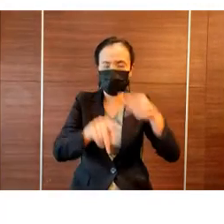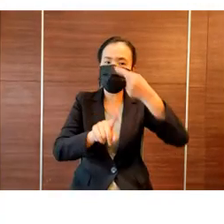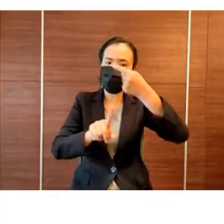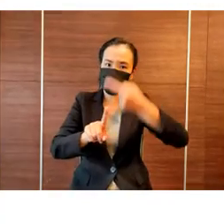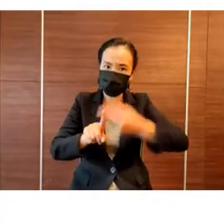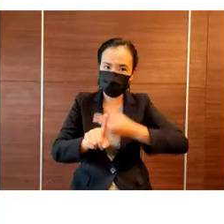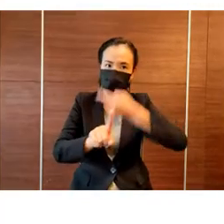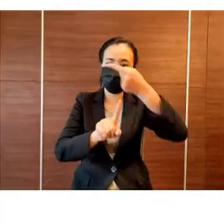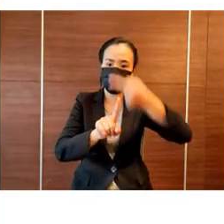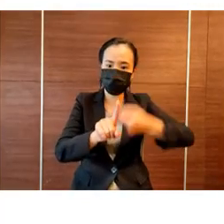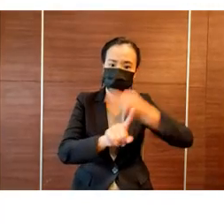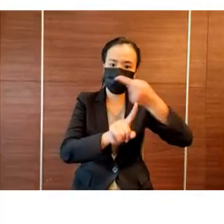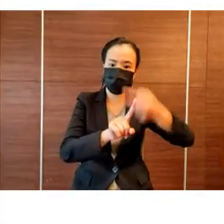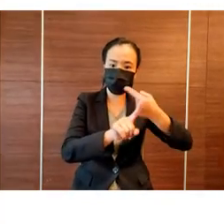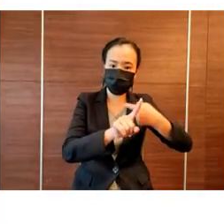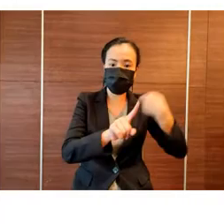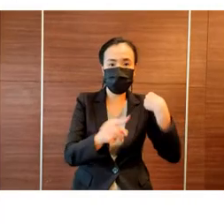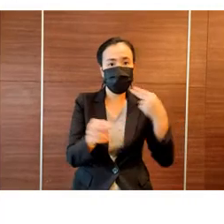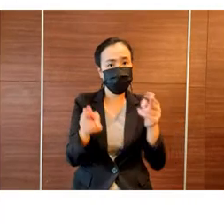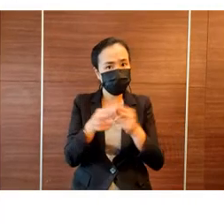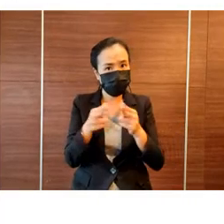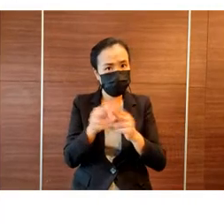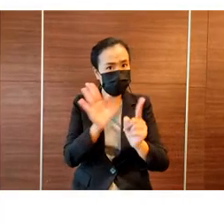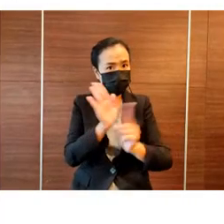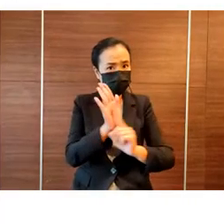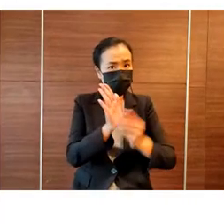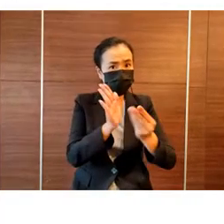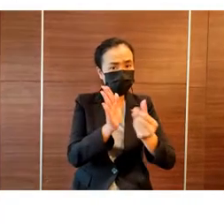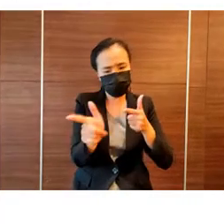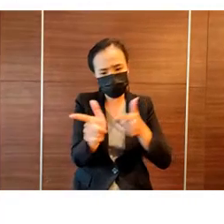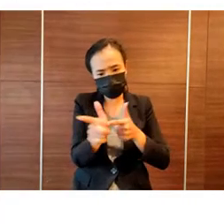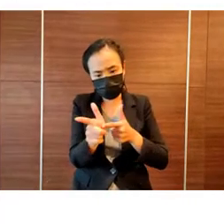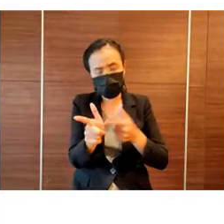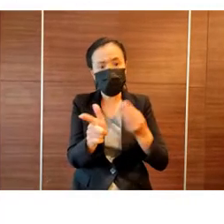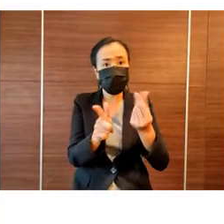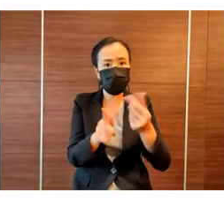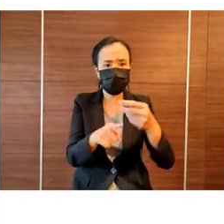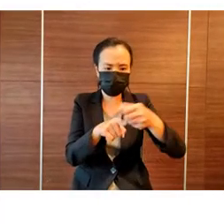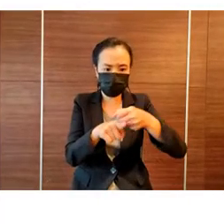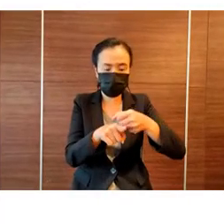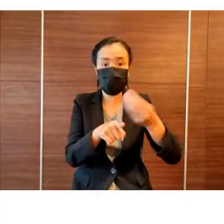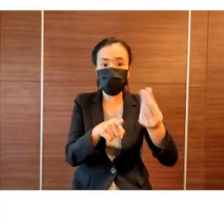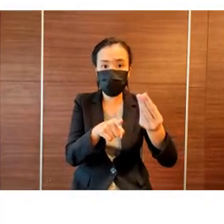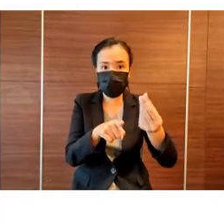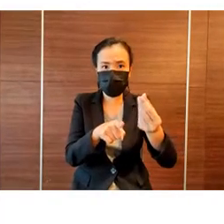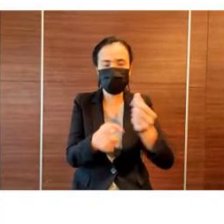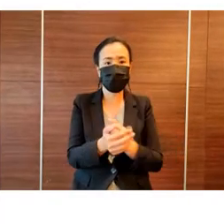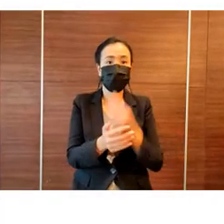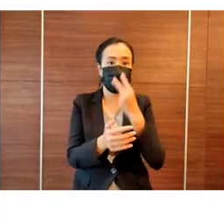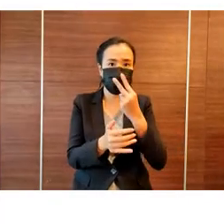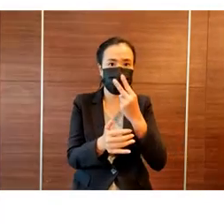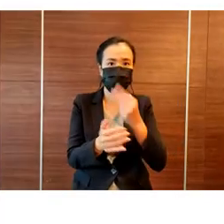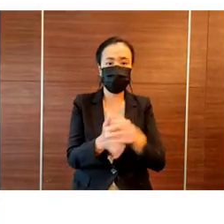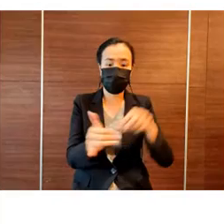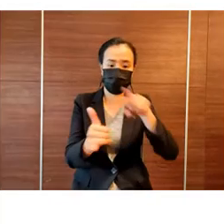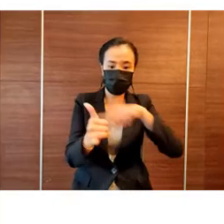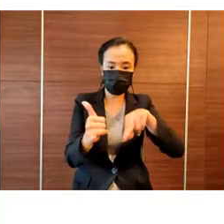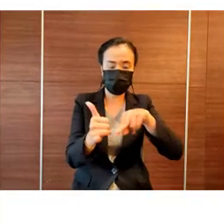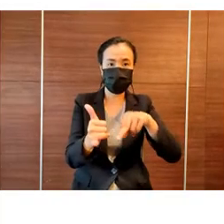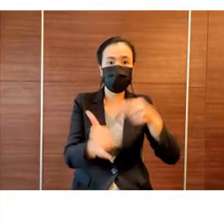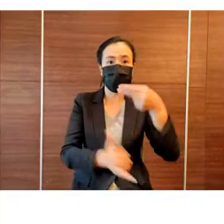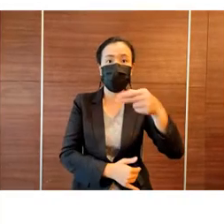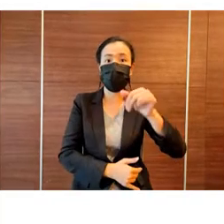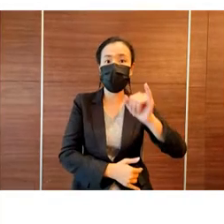ครับให้เขาจดด้วยนะเขามีเพศสัมพันธ์กี่ครั้งนะใส่ถุงยางกี่ครั้งนะครับนะแล้วก็มาตรวจ HIV